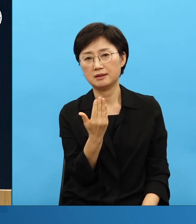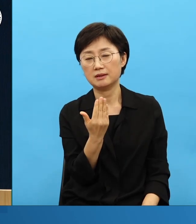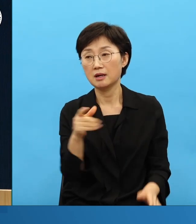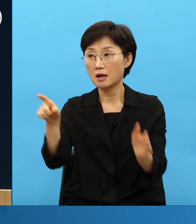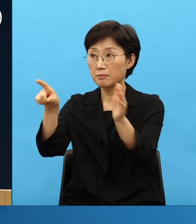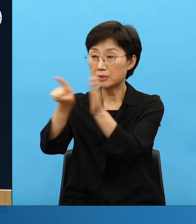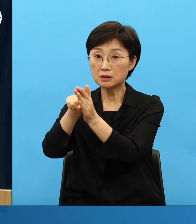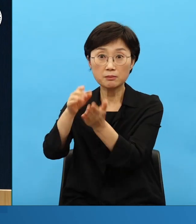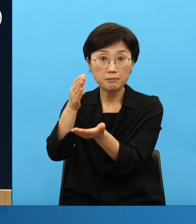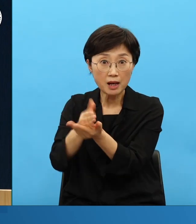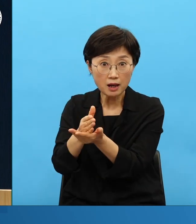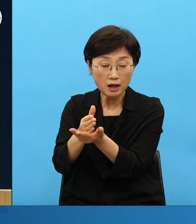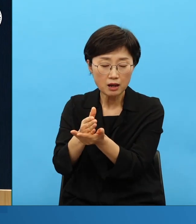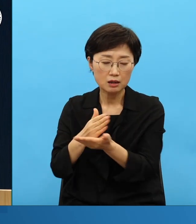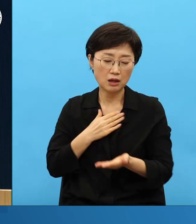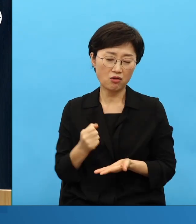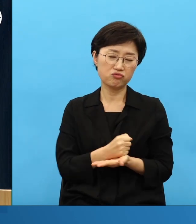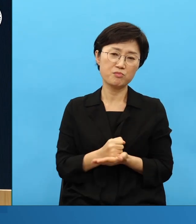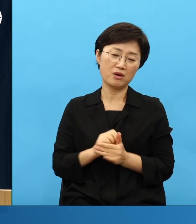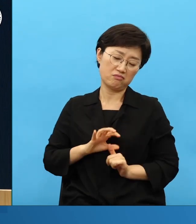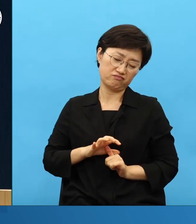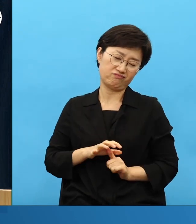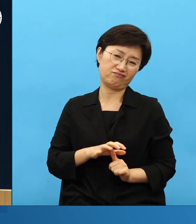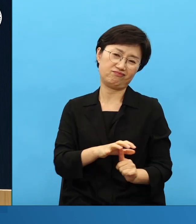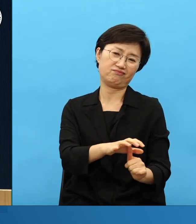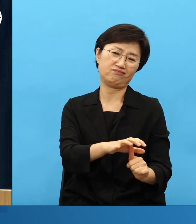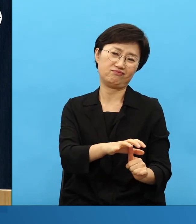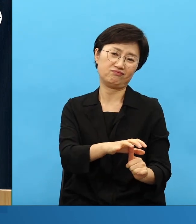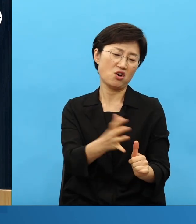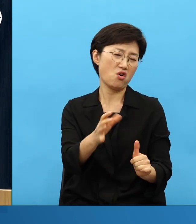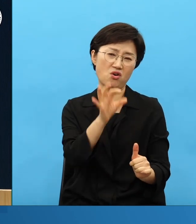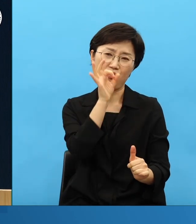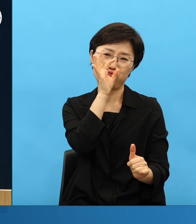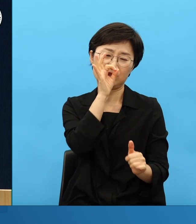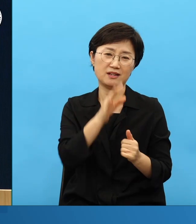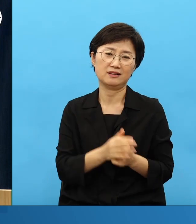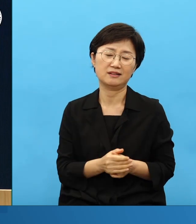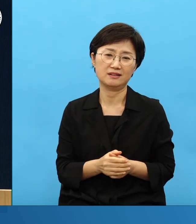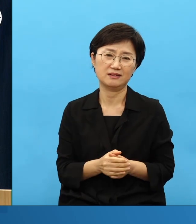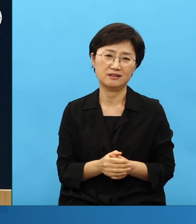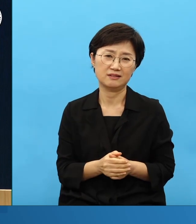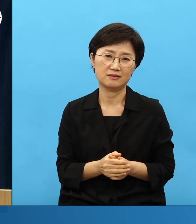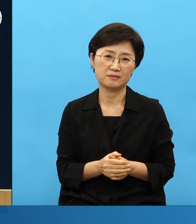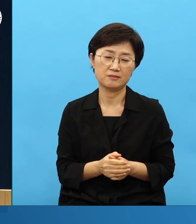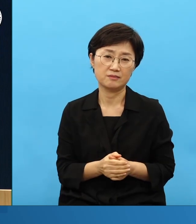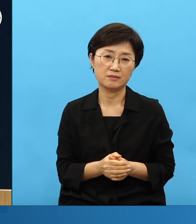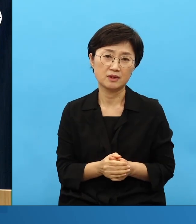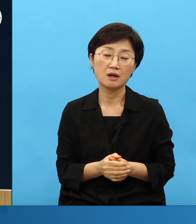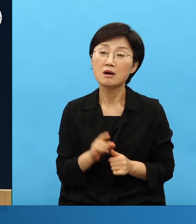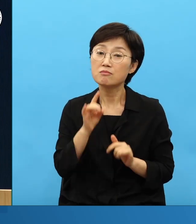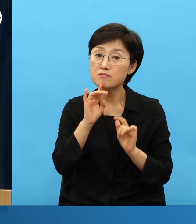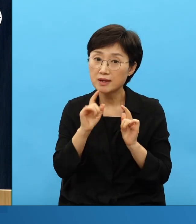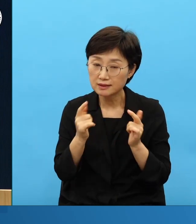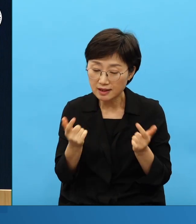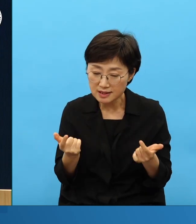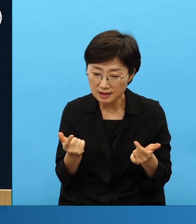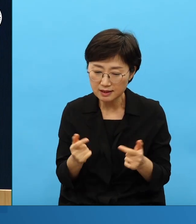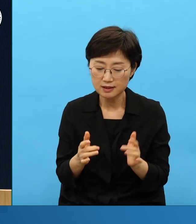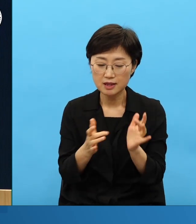그 정도가 아닙니다. And it goes beyond that. 절대 안 흔들리면 부활하셔서 지금도